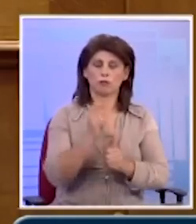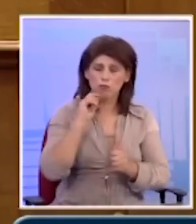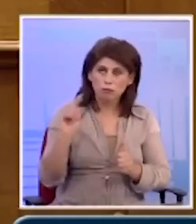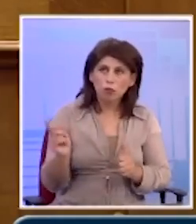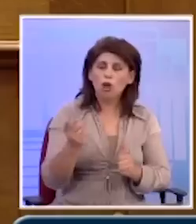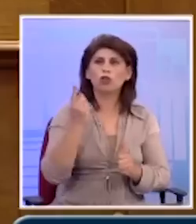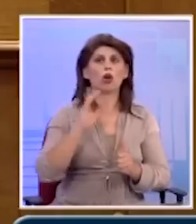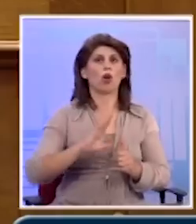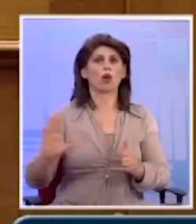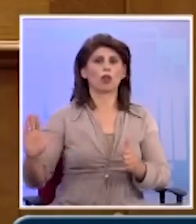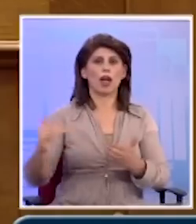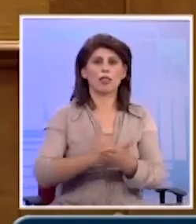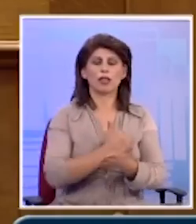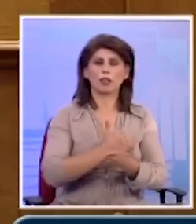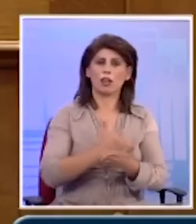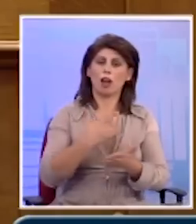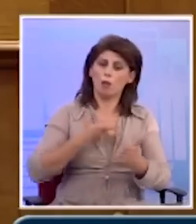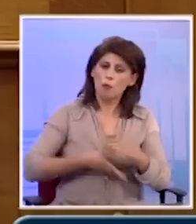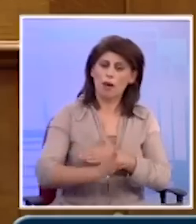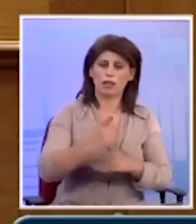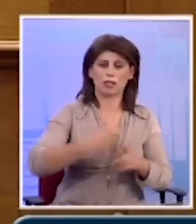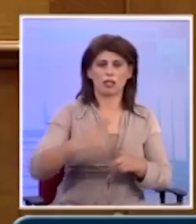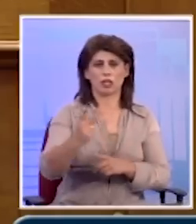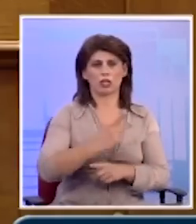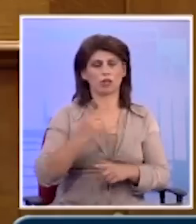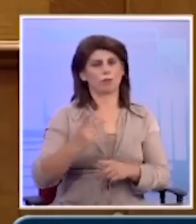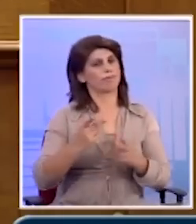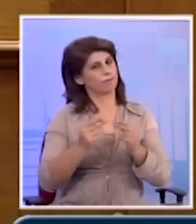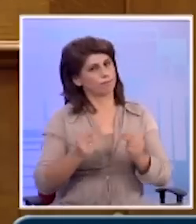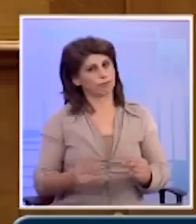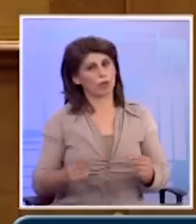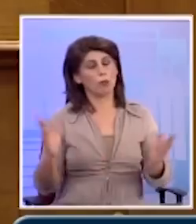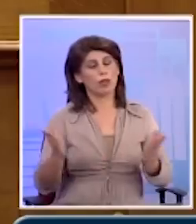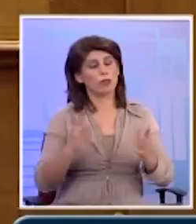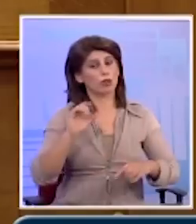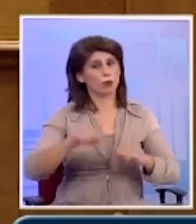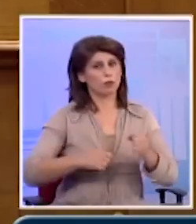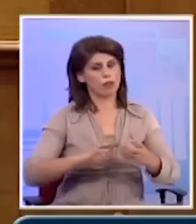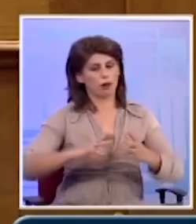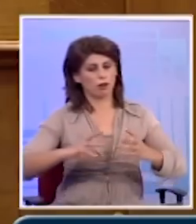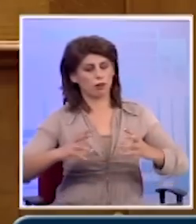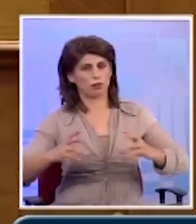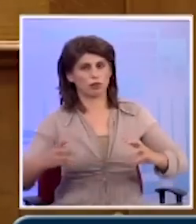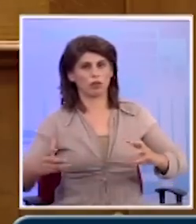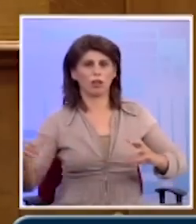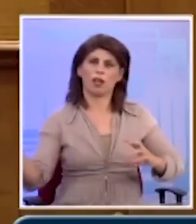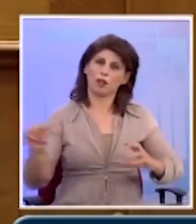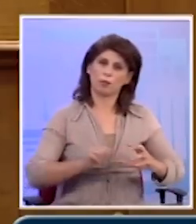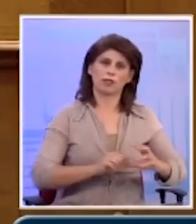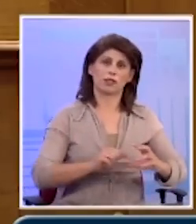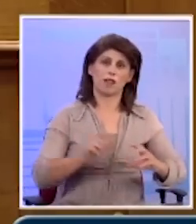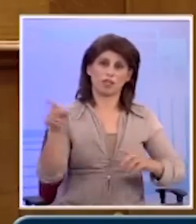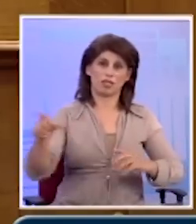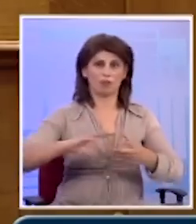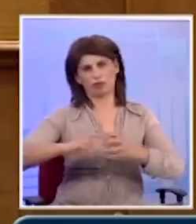πρωτόγνωρης αδικίας που γνώρισε η πλειοψηφία της ελληνικής κοινωνίας. Συνεπώς νομίζω ότι οποιαδήποτε προσπάθεια διαστρέβλωσης επιστρέφει στους